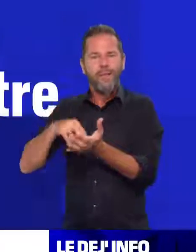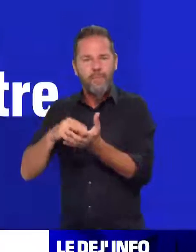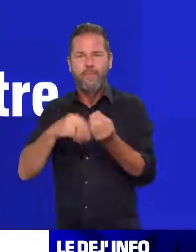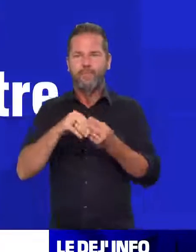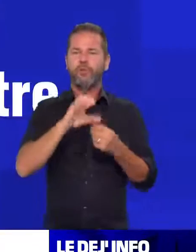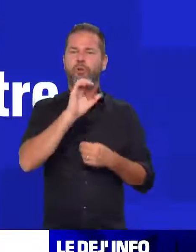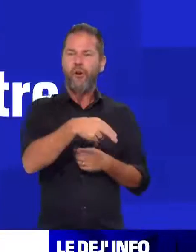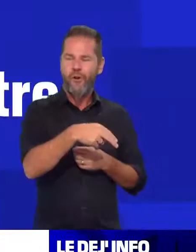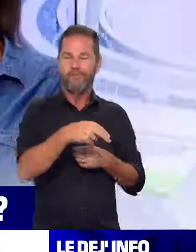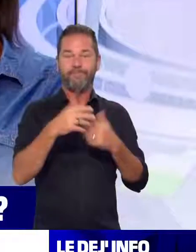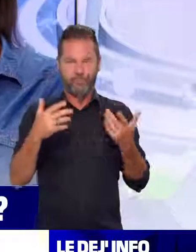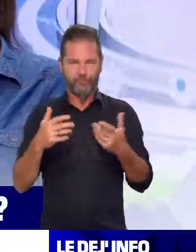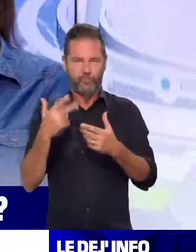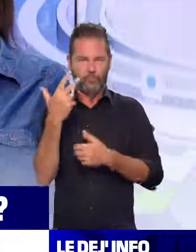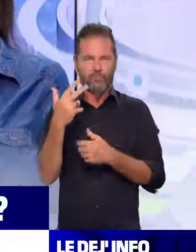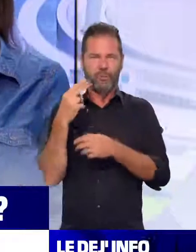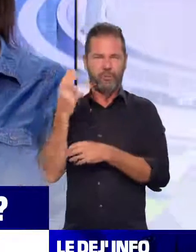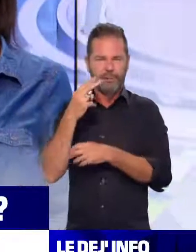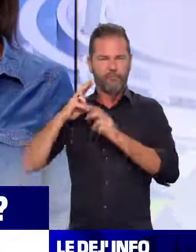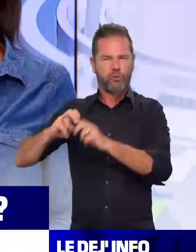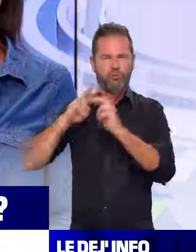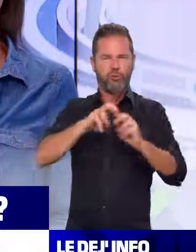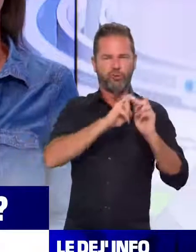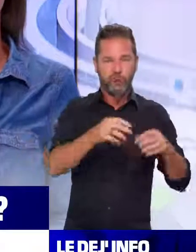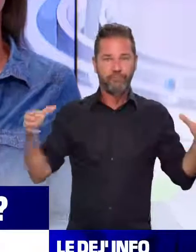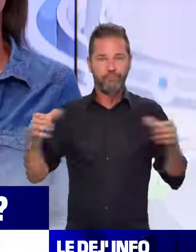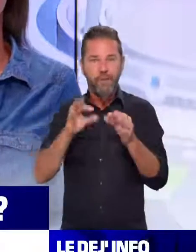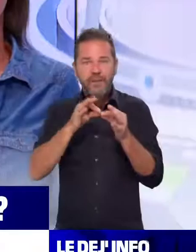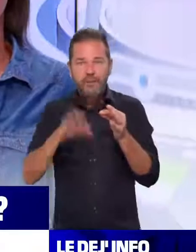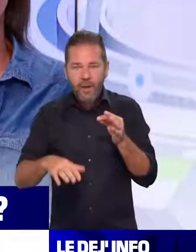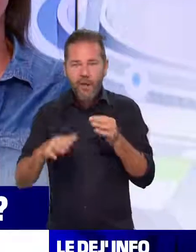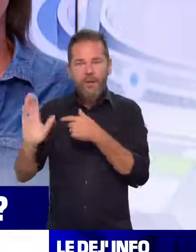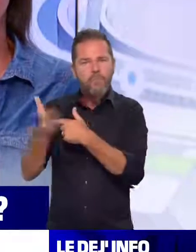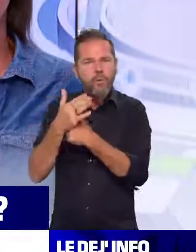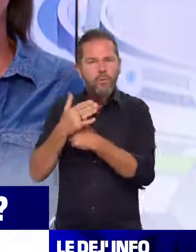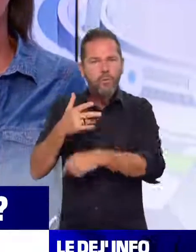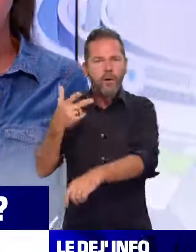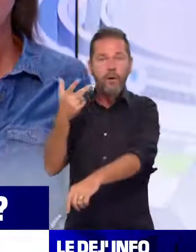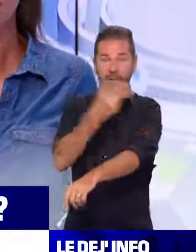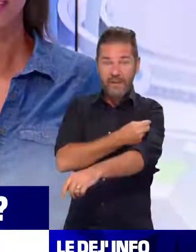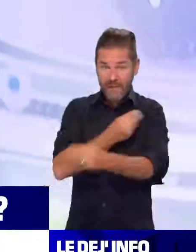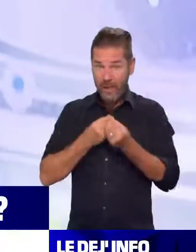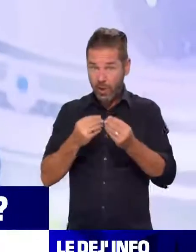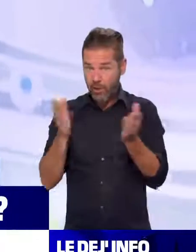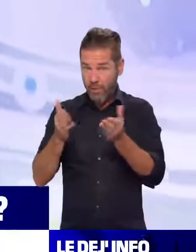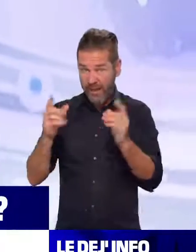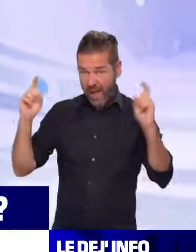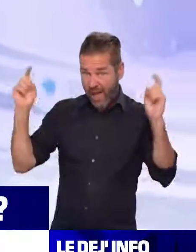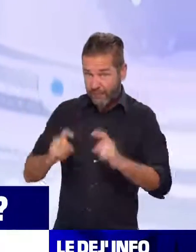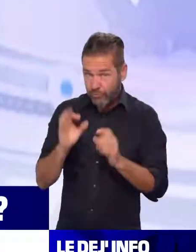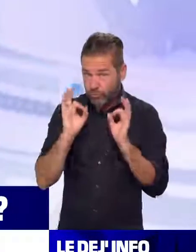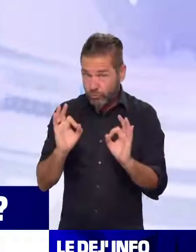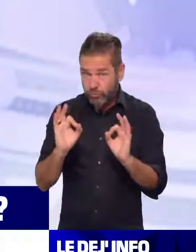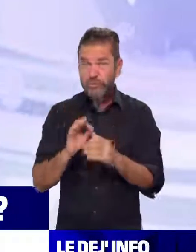Wegscheider, parmi les enseignements, expliquez-nous, la vaccination limiterait bien les hospitalisations, c'est ça? Oui, c'est bien ça l'idée de